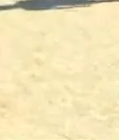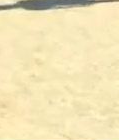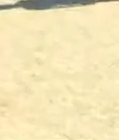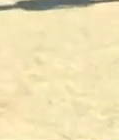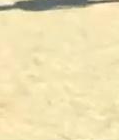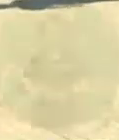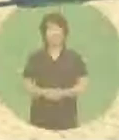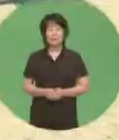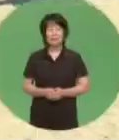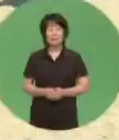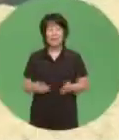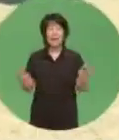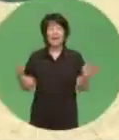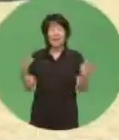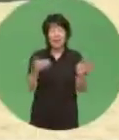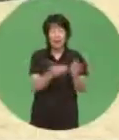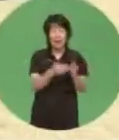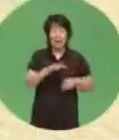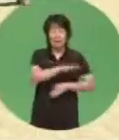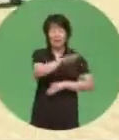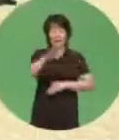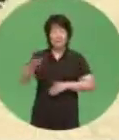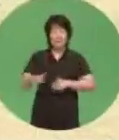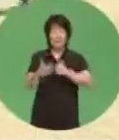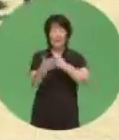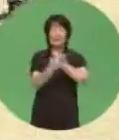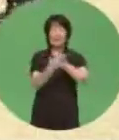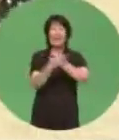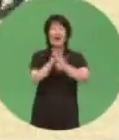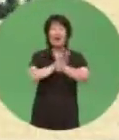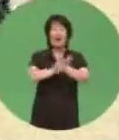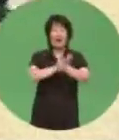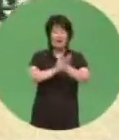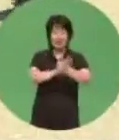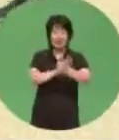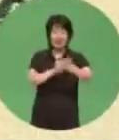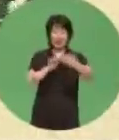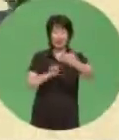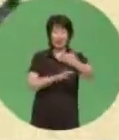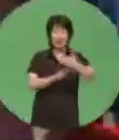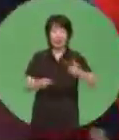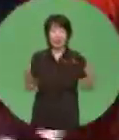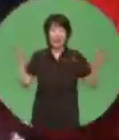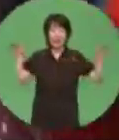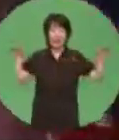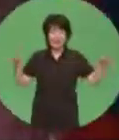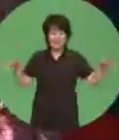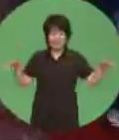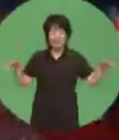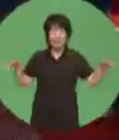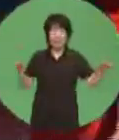最後はみんなで力を合わせての二人三脚ならぬ9人10脚